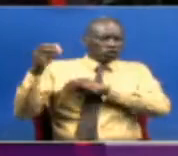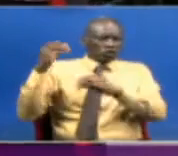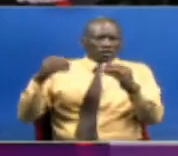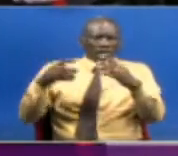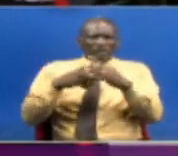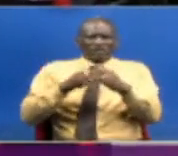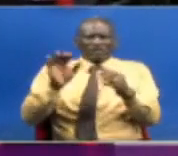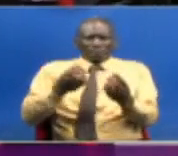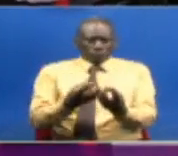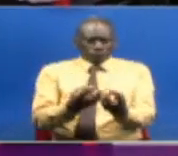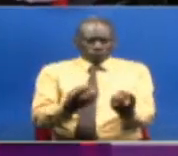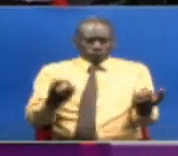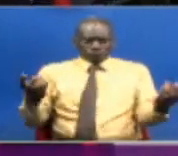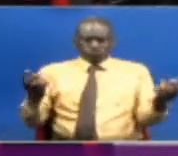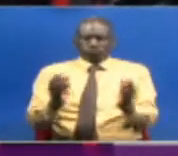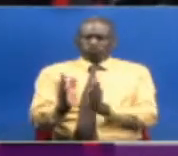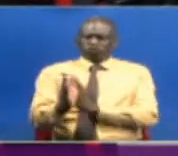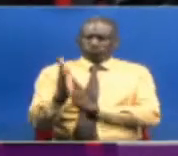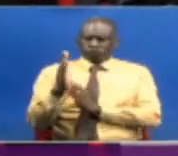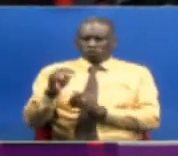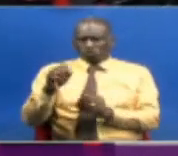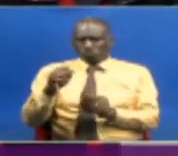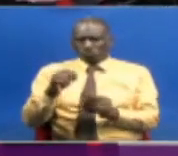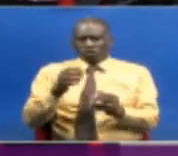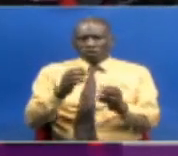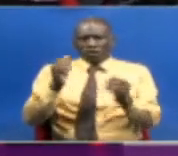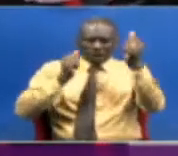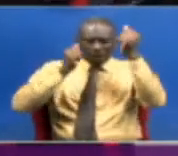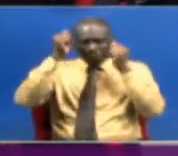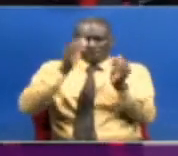kukagua gwaride la heshima na kupigiwa mizinga